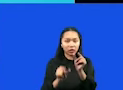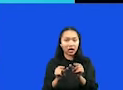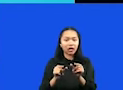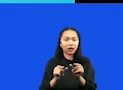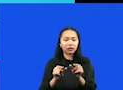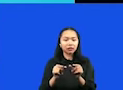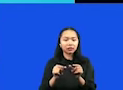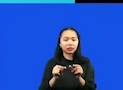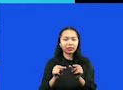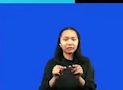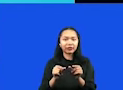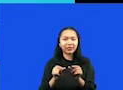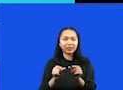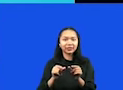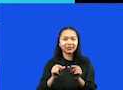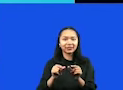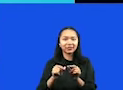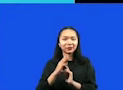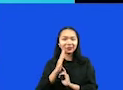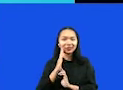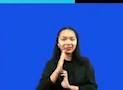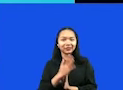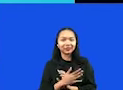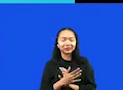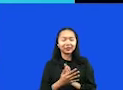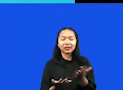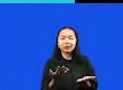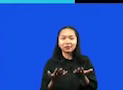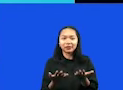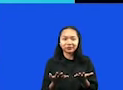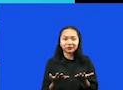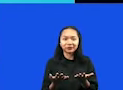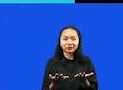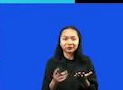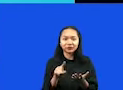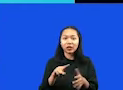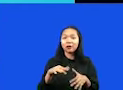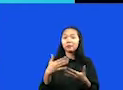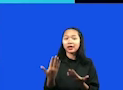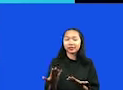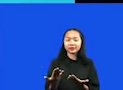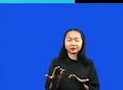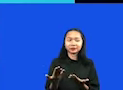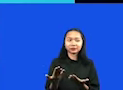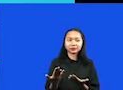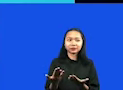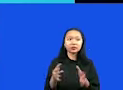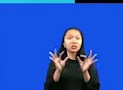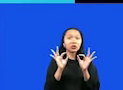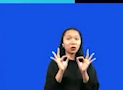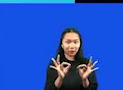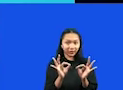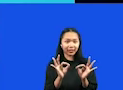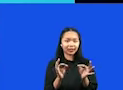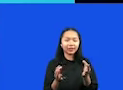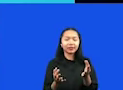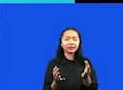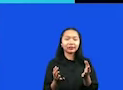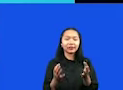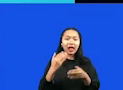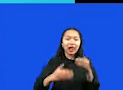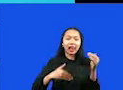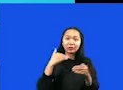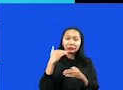kevikepan Jogja Timur ini bisa berkembang dengan baik Oke kita akan lanjut pada tanggapan